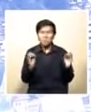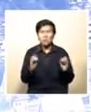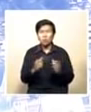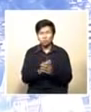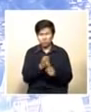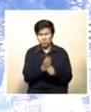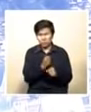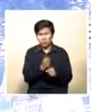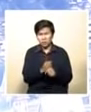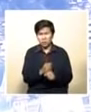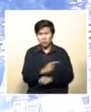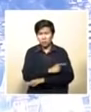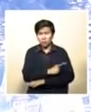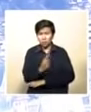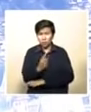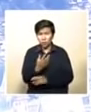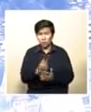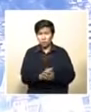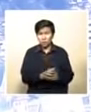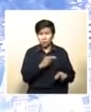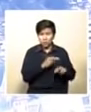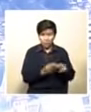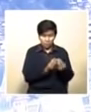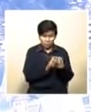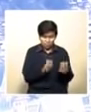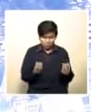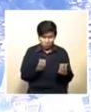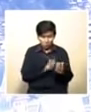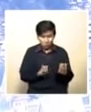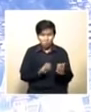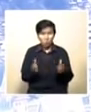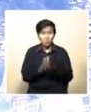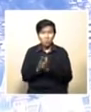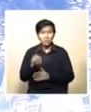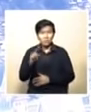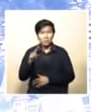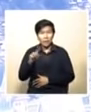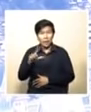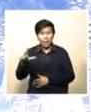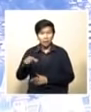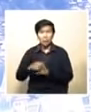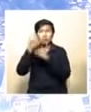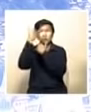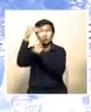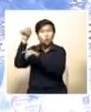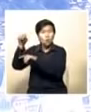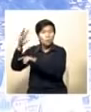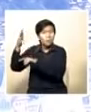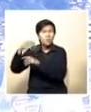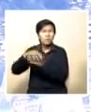เพราะว่าไอ้ของใหม่มันก็ออกมาเรื่อยไอ้ที่ซื้อไปเก็บไว้ที่บ้านคนละหลายถาด